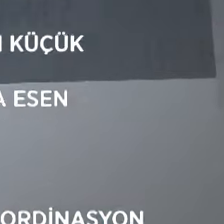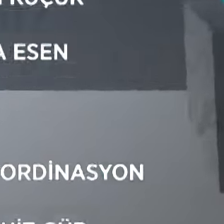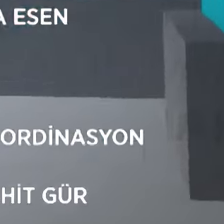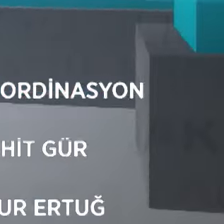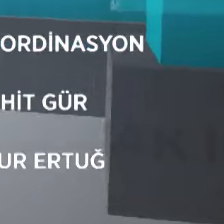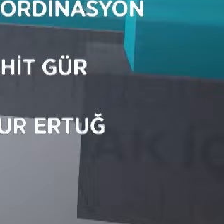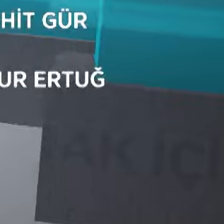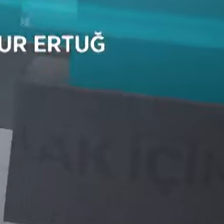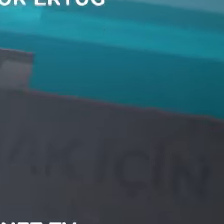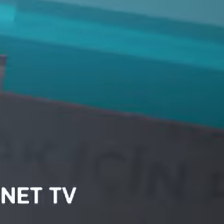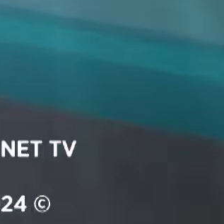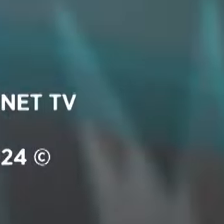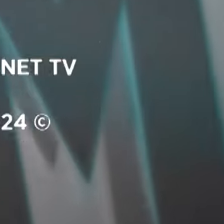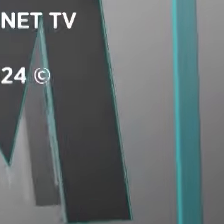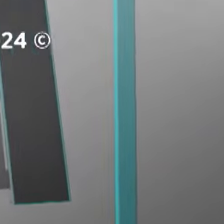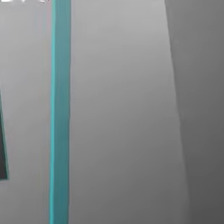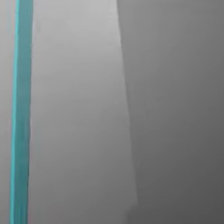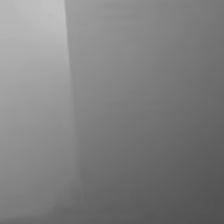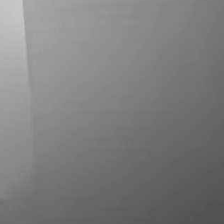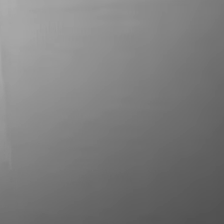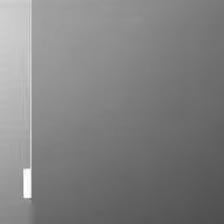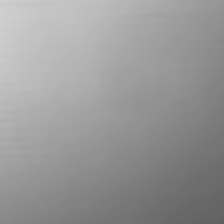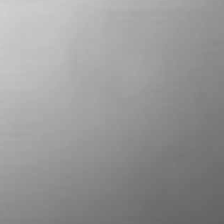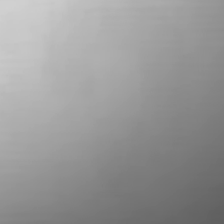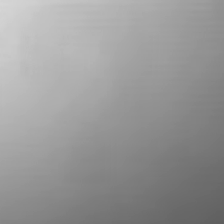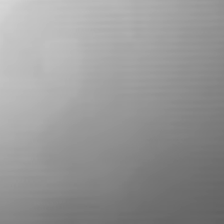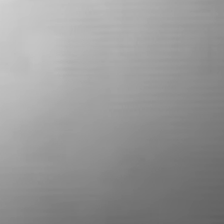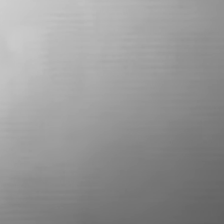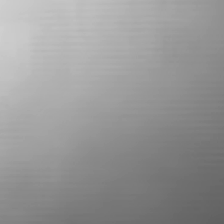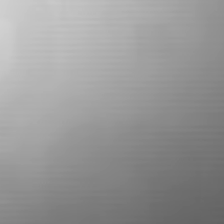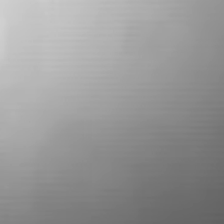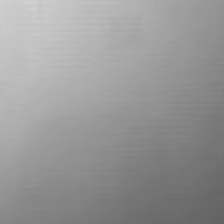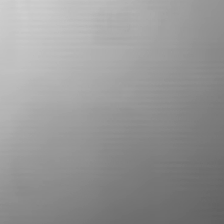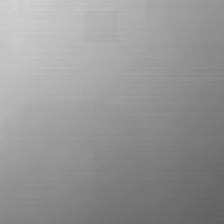şey? Cami mezhebine göre evde kafa girebiliyor